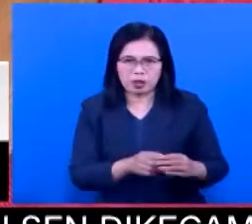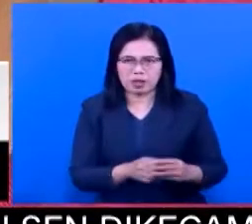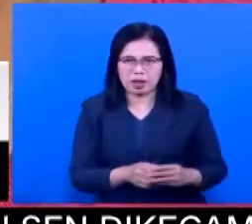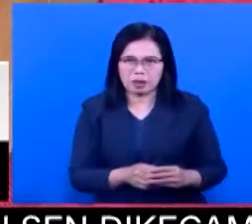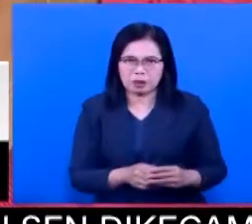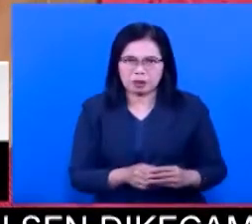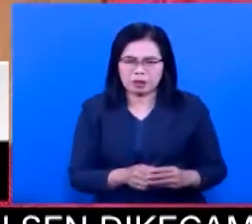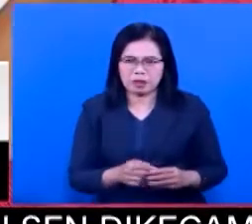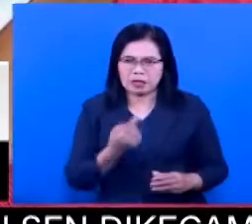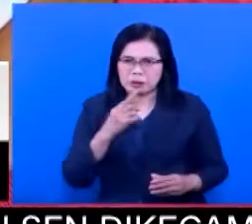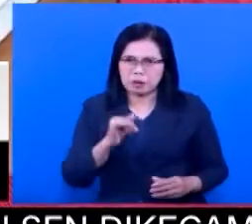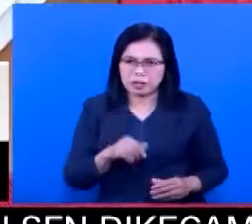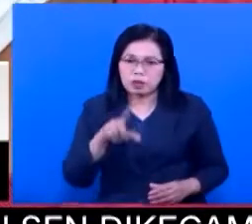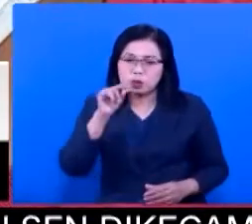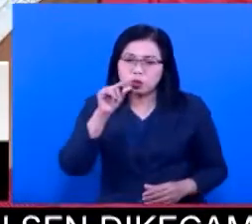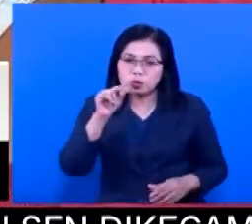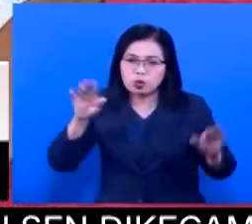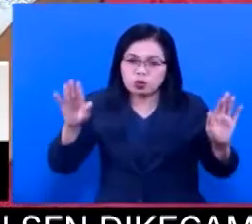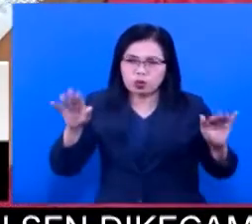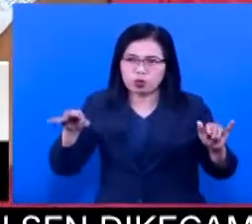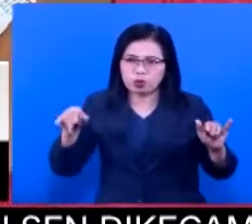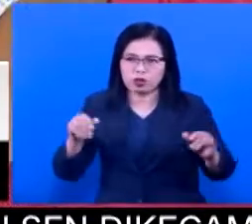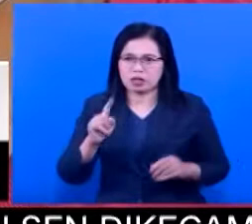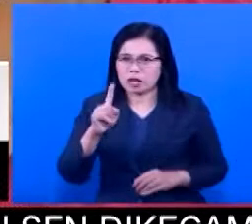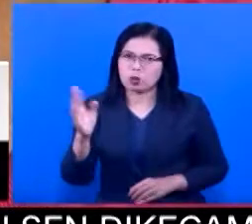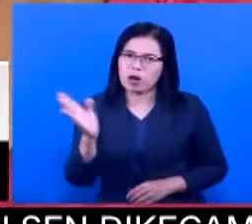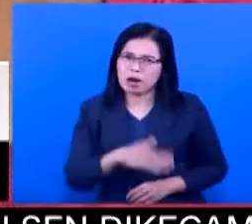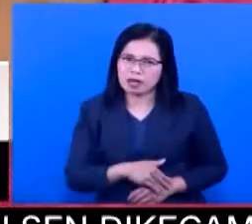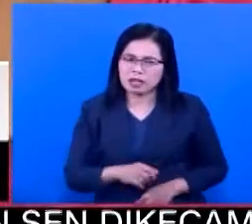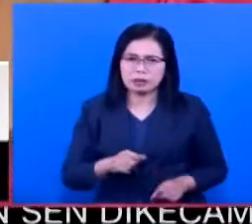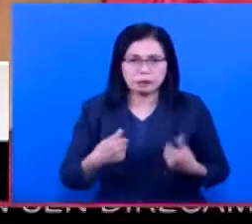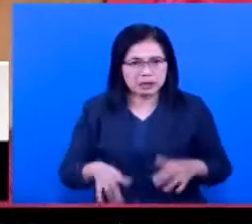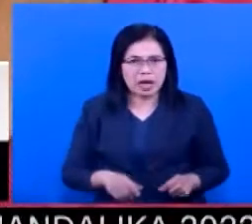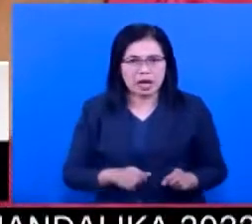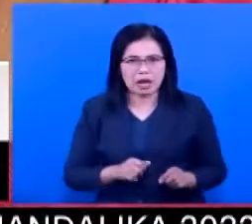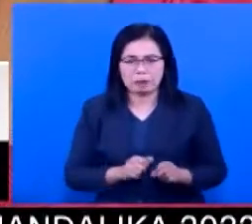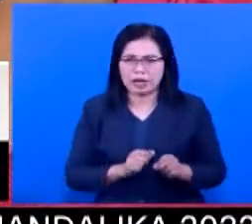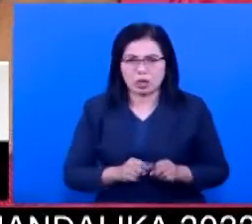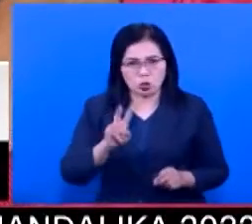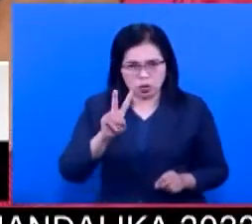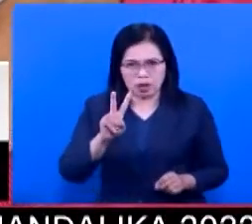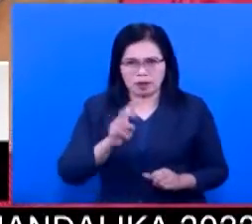sehari bisa menyelesaikan 2, Pak. Kalau kap lampu,